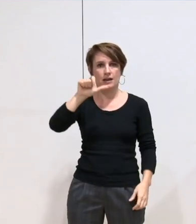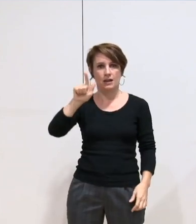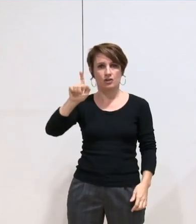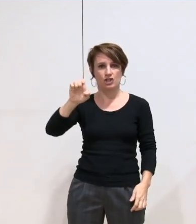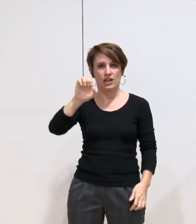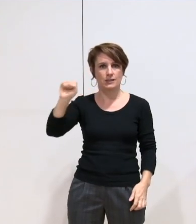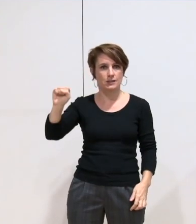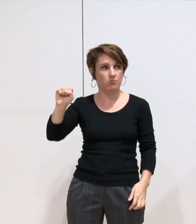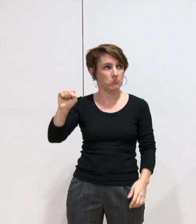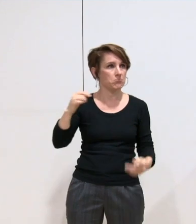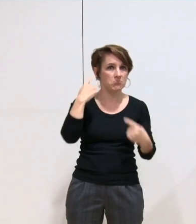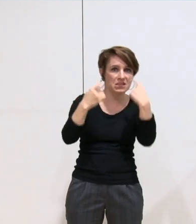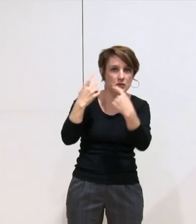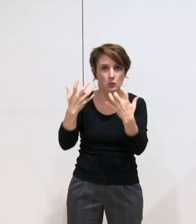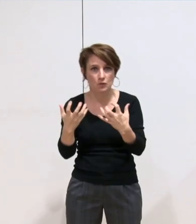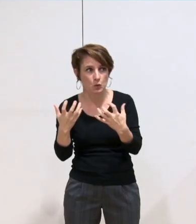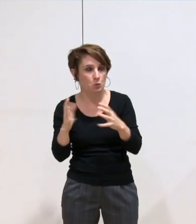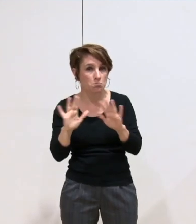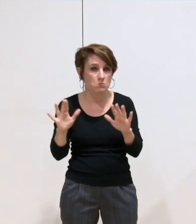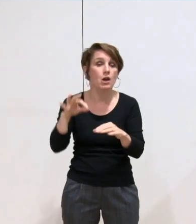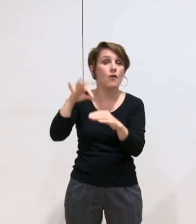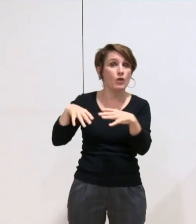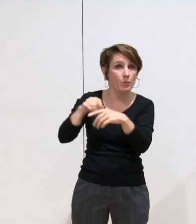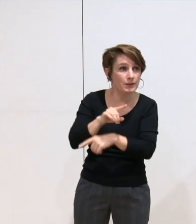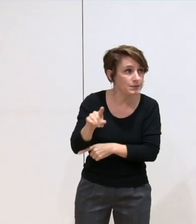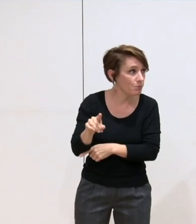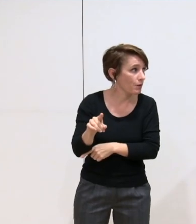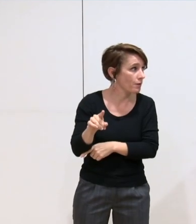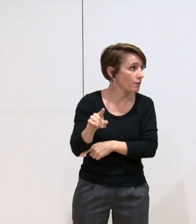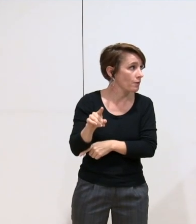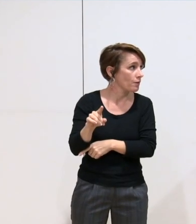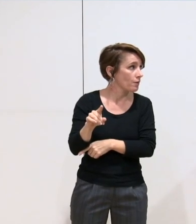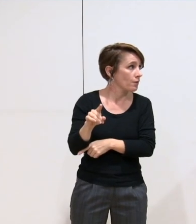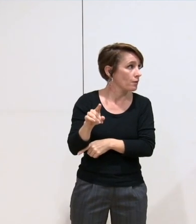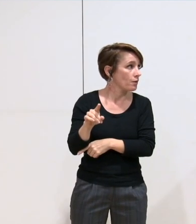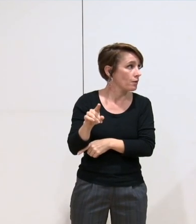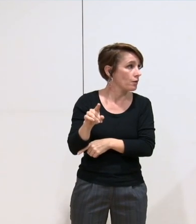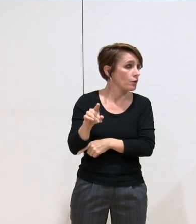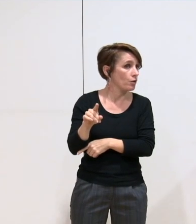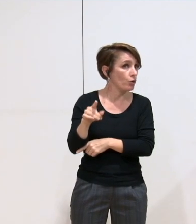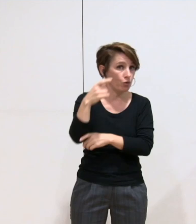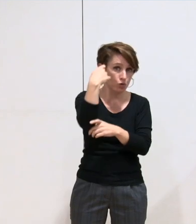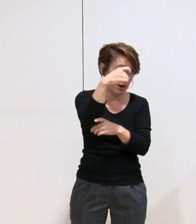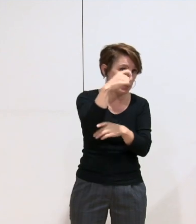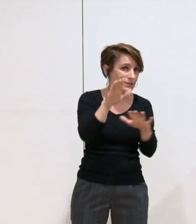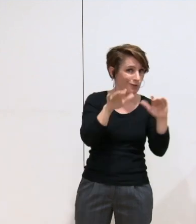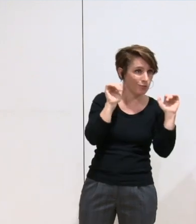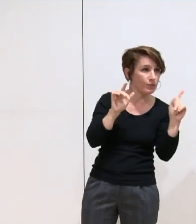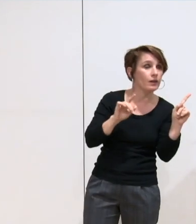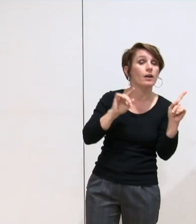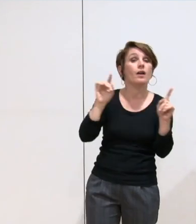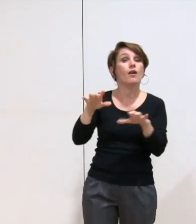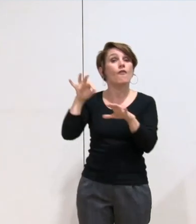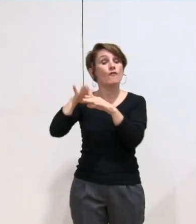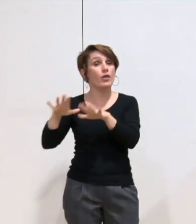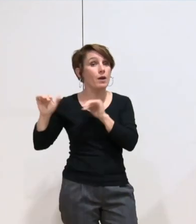des questions ? Non, je le mets aux voix. Qui ne prend pas part au vote ? Donc, la présidente. Qui